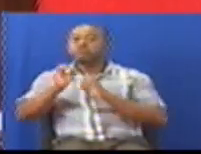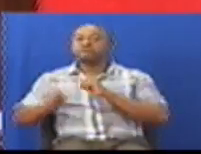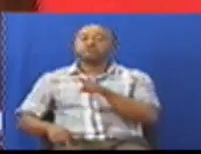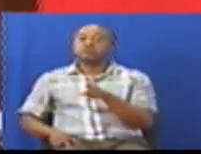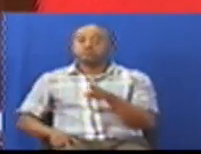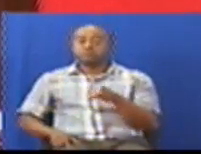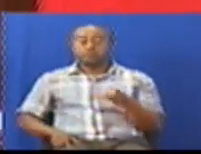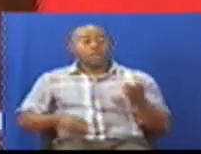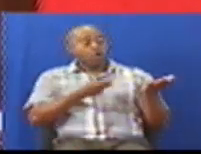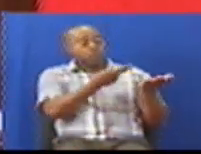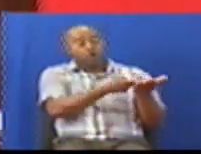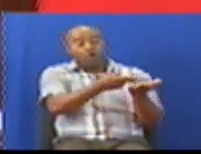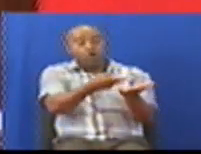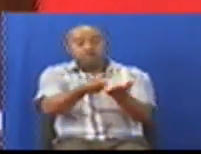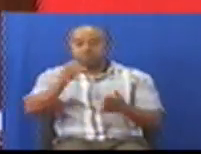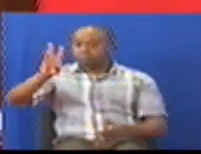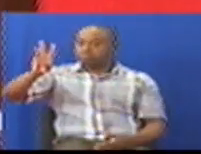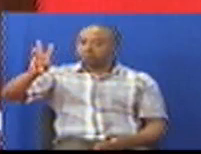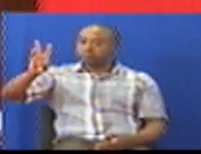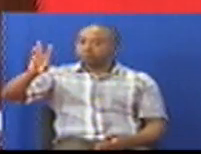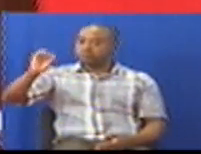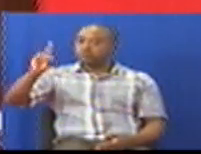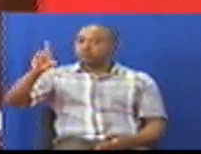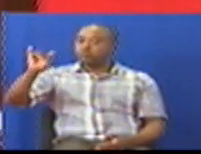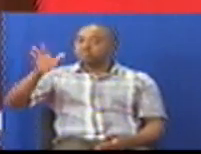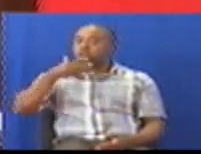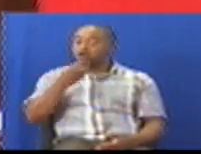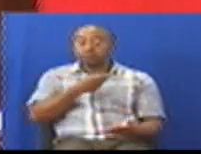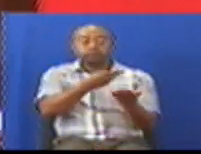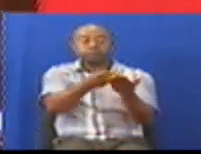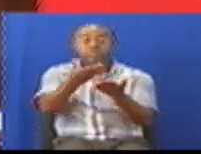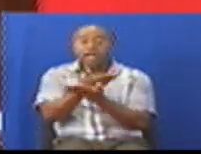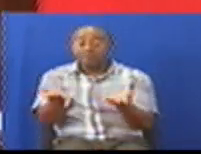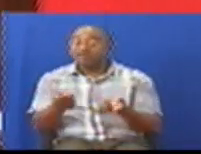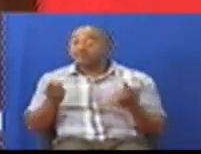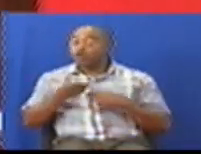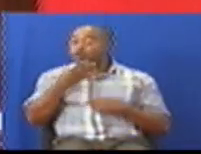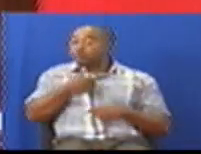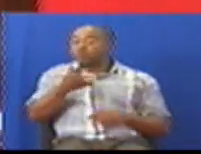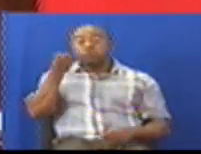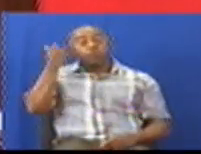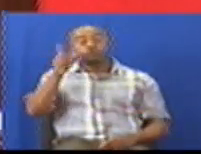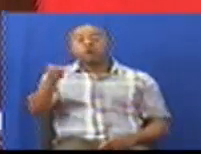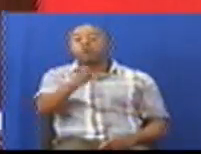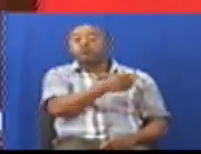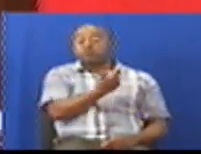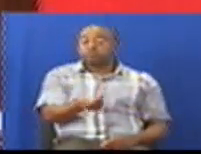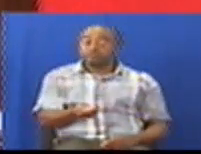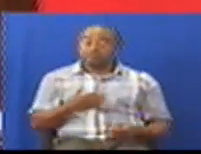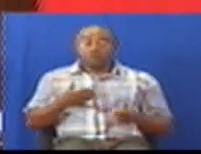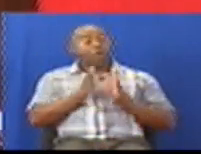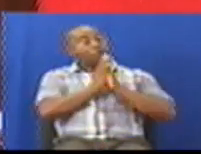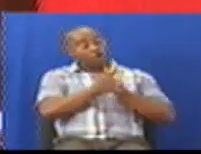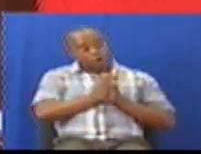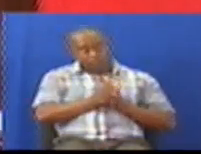Wodi la wanaume, na wanaume wanaugua. Kwa ombi langu tuone namna ambavyo ya kupata